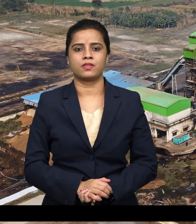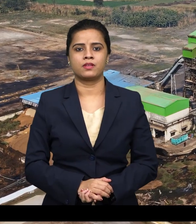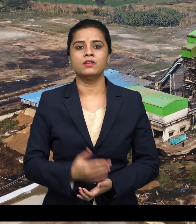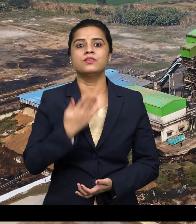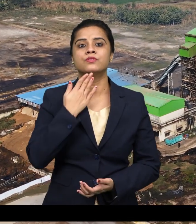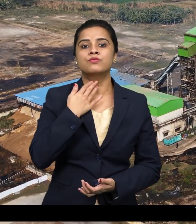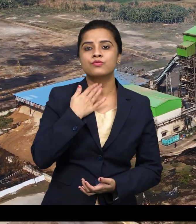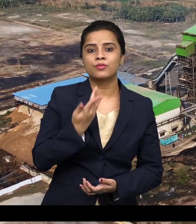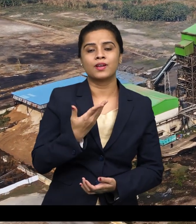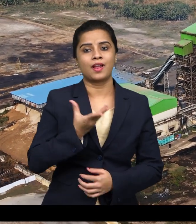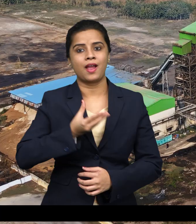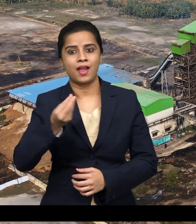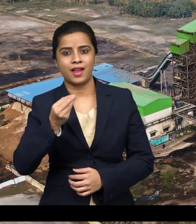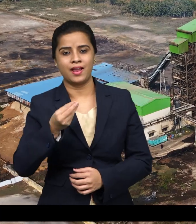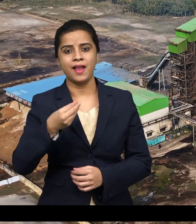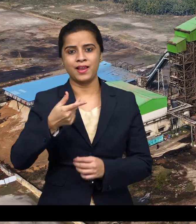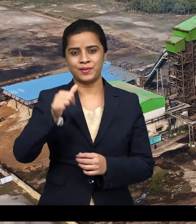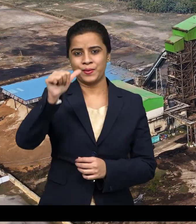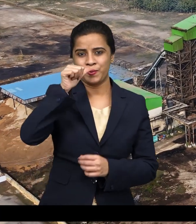चीनी और मद्य निर्माण उद्योग,